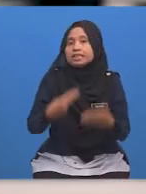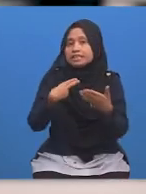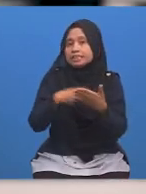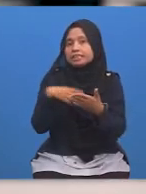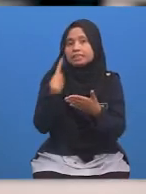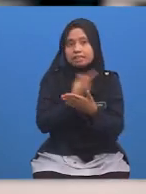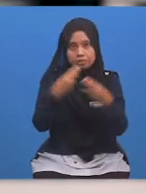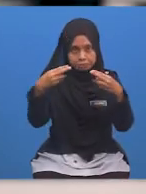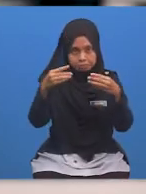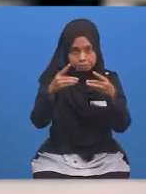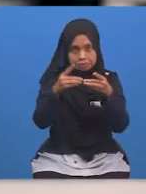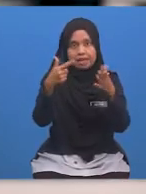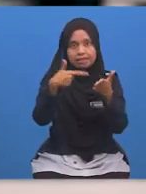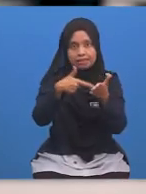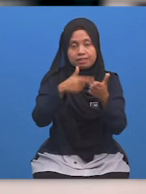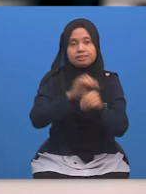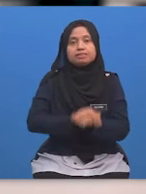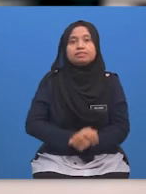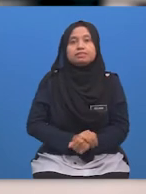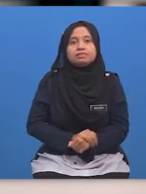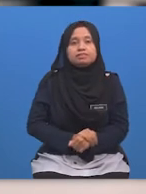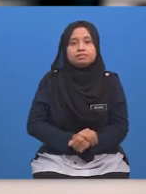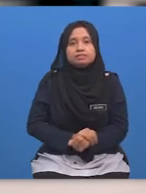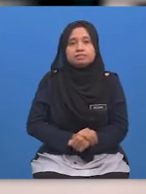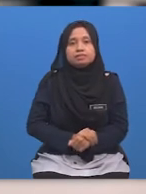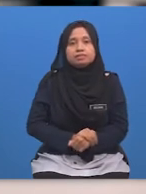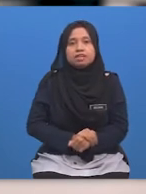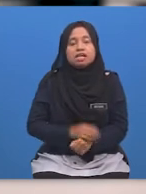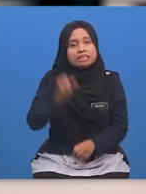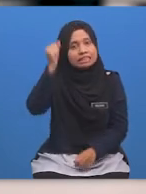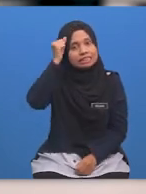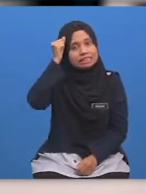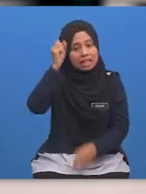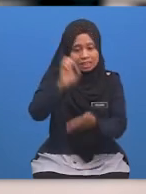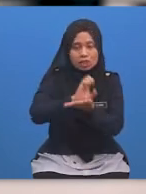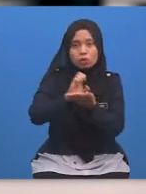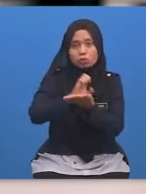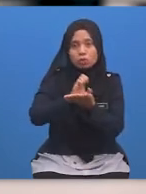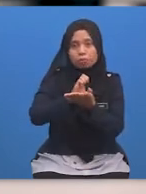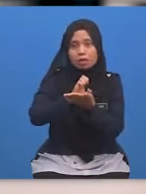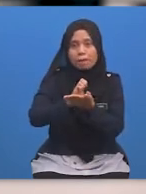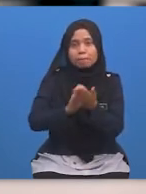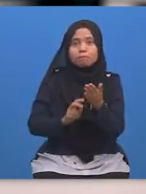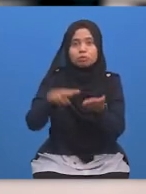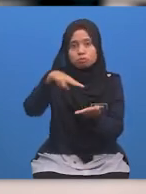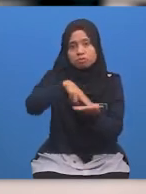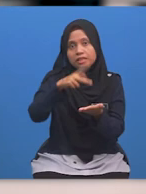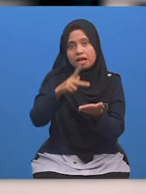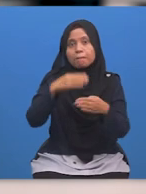Sehingga kita berjumpa di episod yang akan datang, kesedaran ekonomi